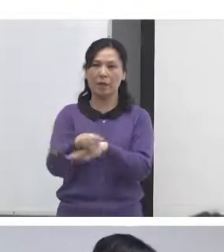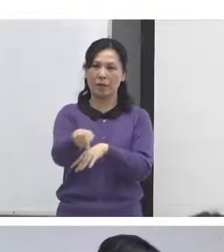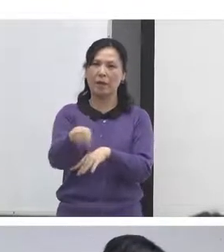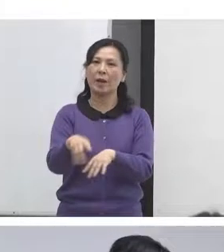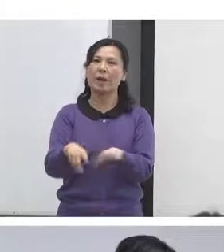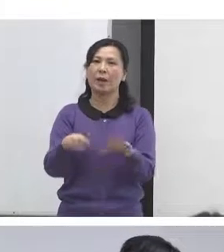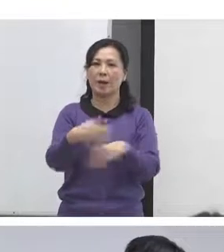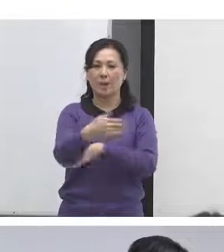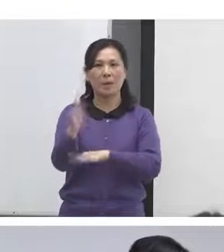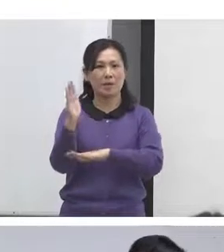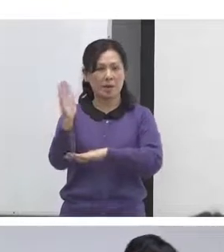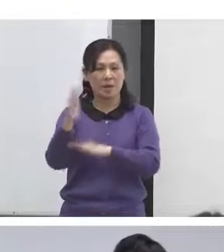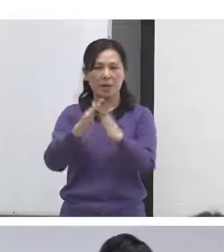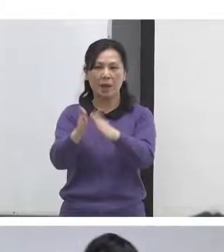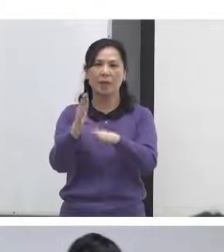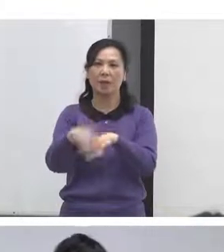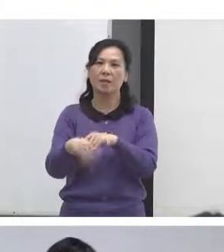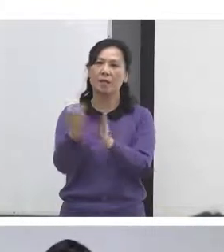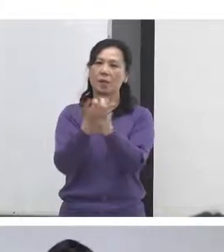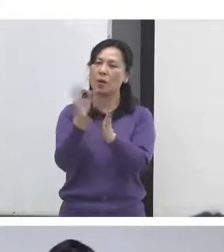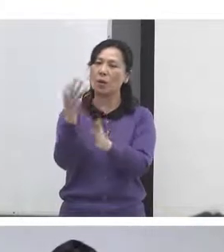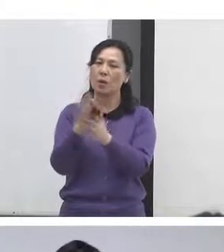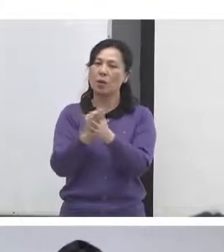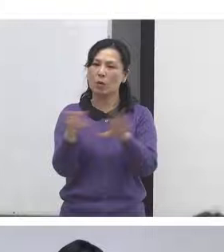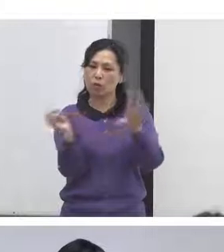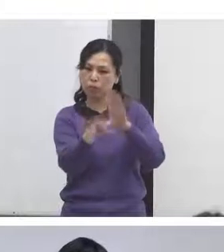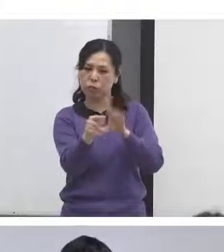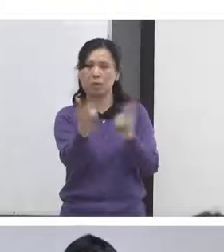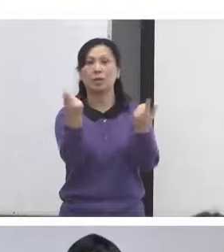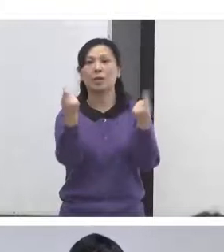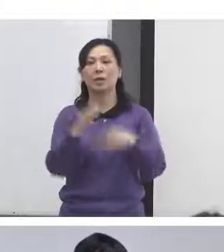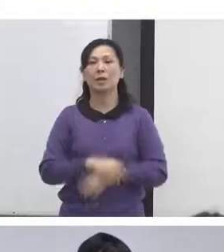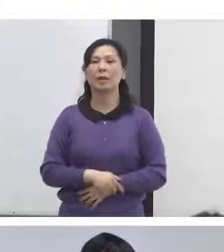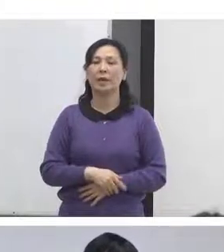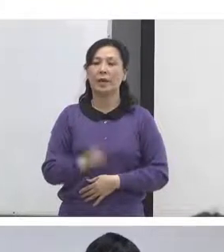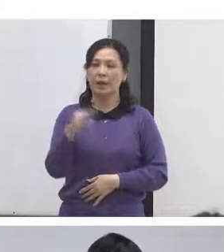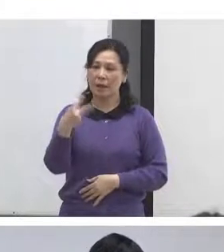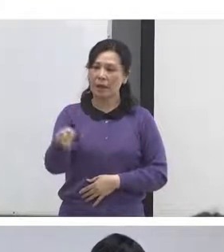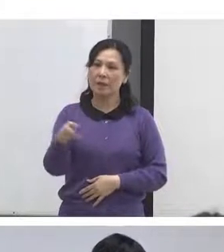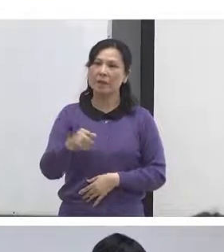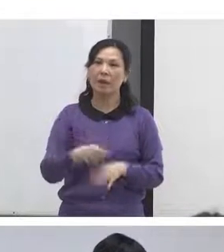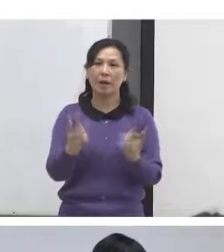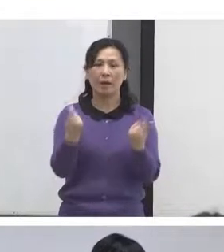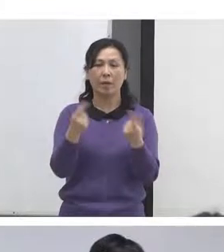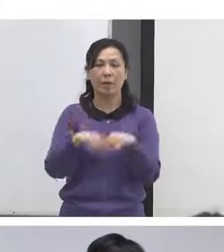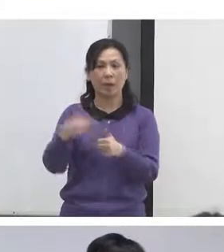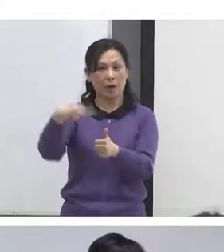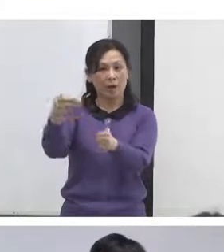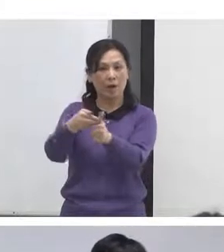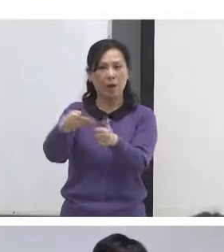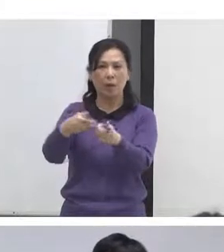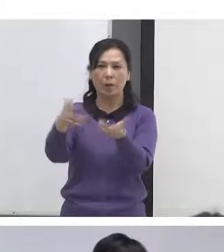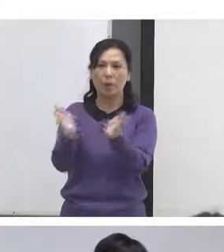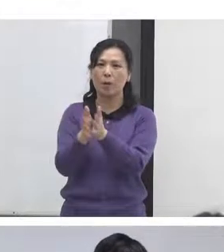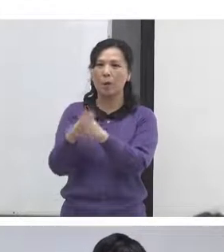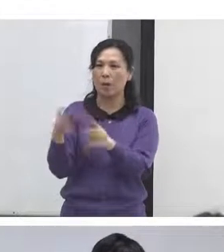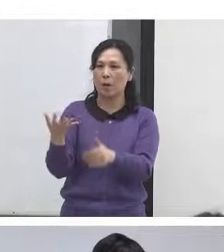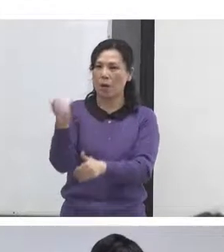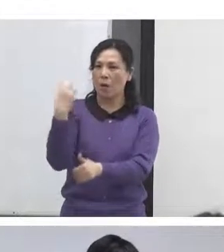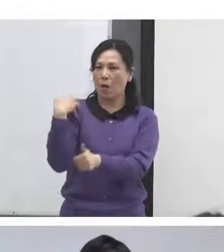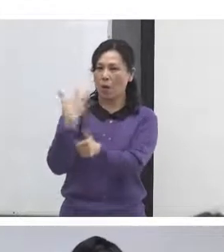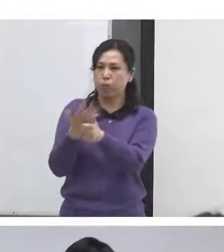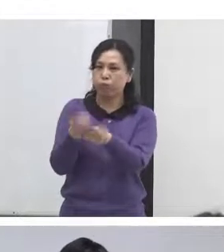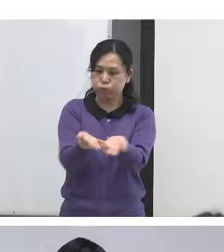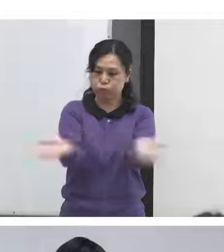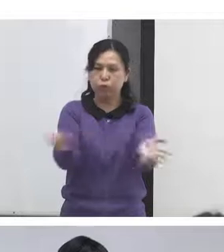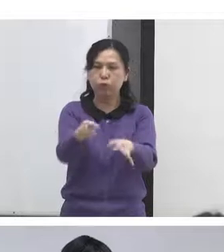资料。或者像盟点也是一个，就是盟点后来也成功的打入到教育部中，后来教育部做开放授权，把教育部的资料弄出来，让大家可